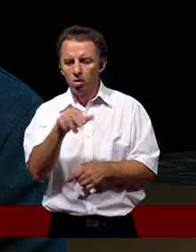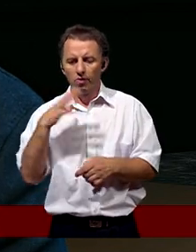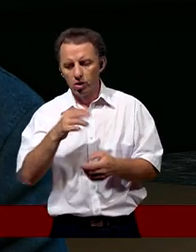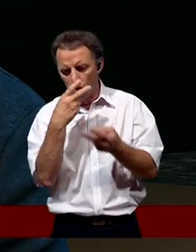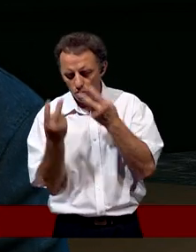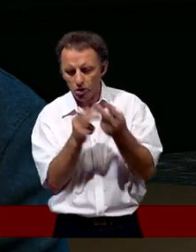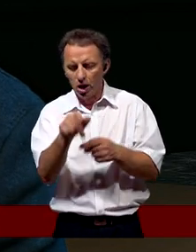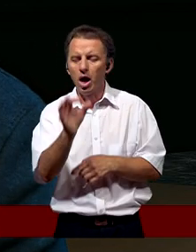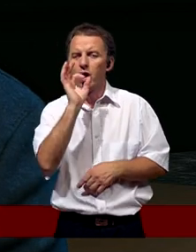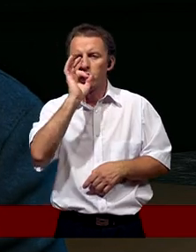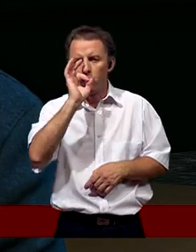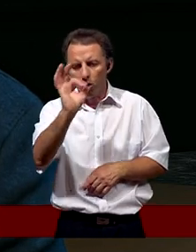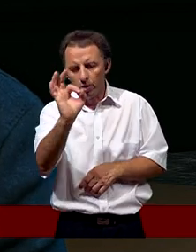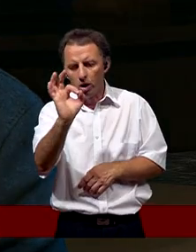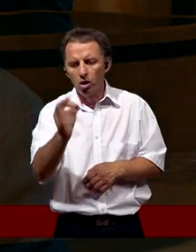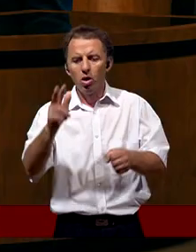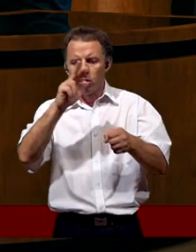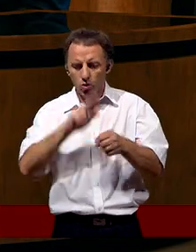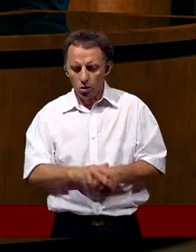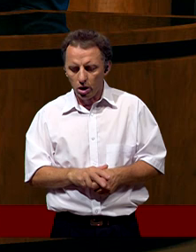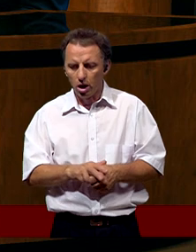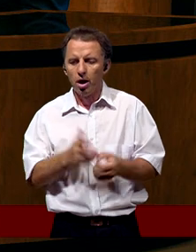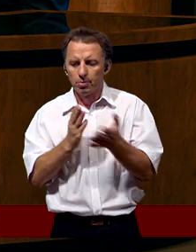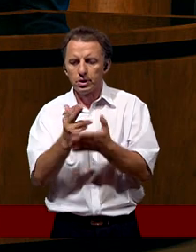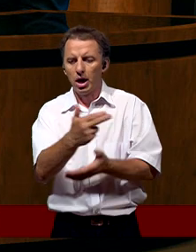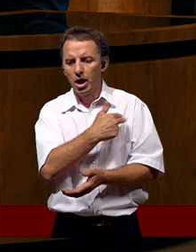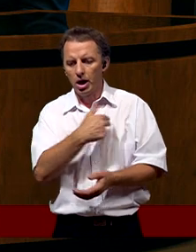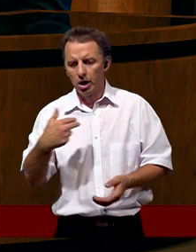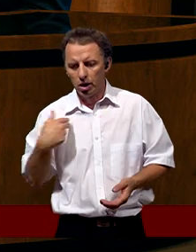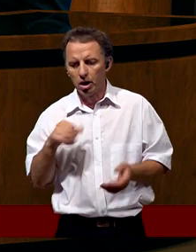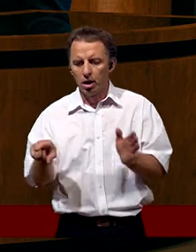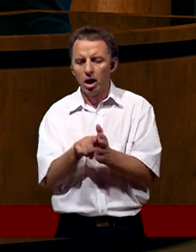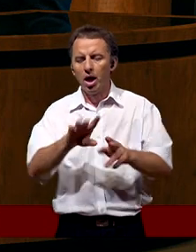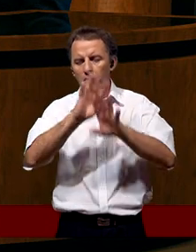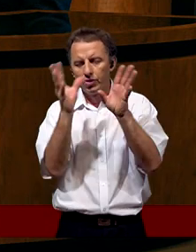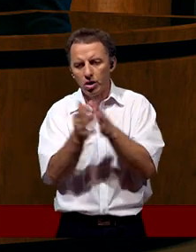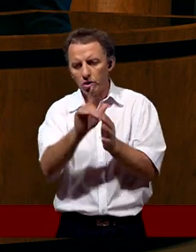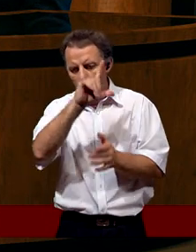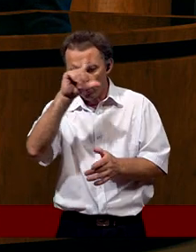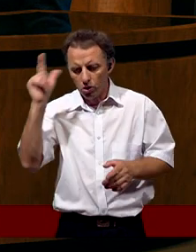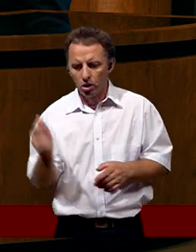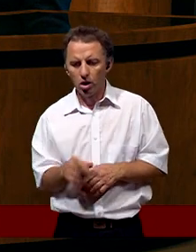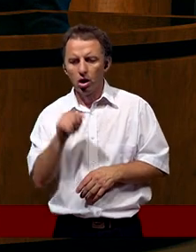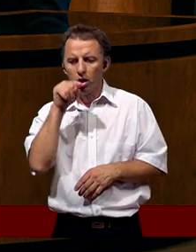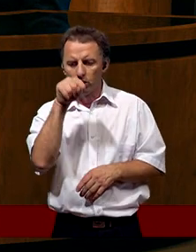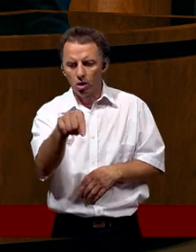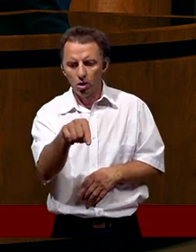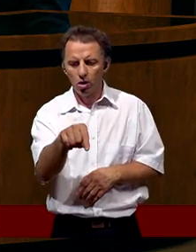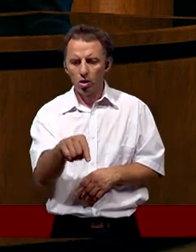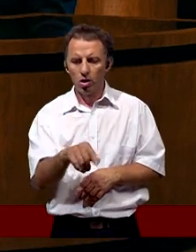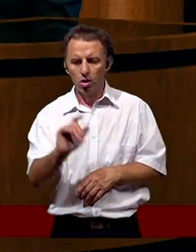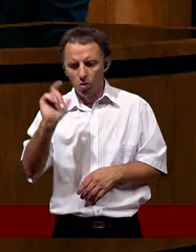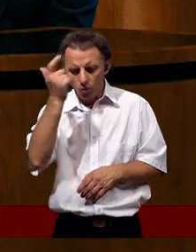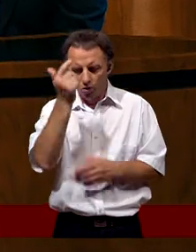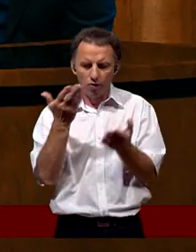Bogu szukać. To jest ta dobroć, ten wymiar, który rozlewa Bóg przez nas na wszystkich ludzi. Tak. Ja myślę, że tutaj kluczem jeszcze